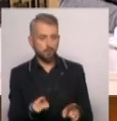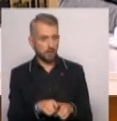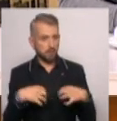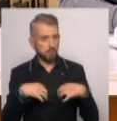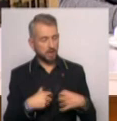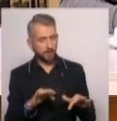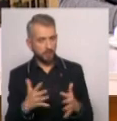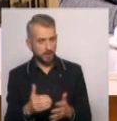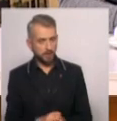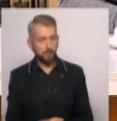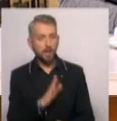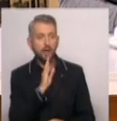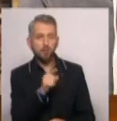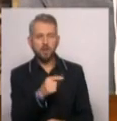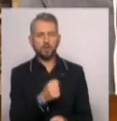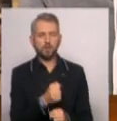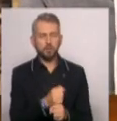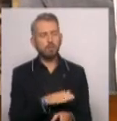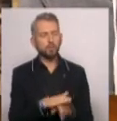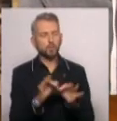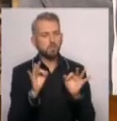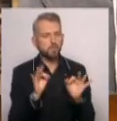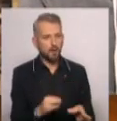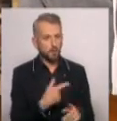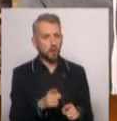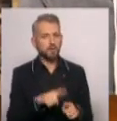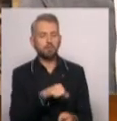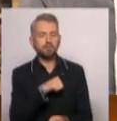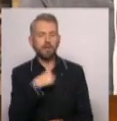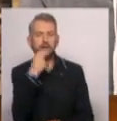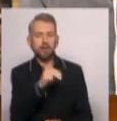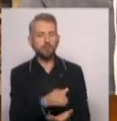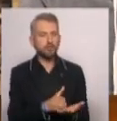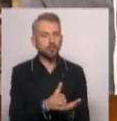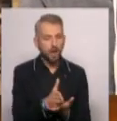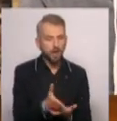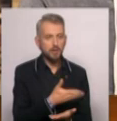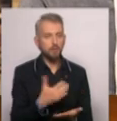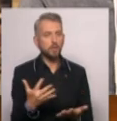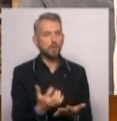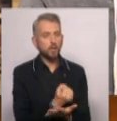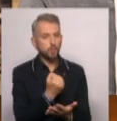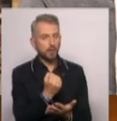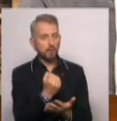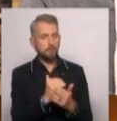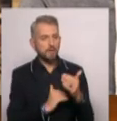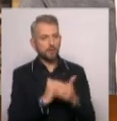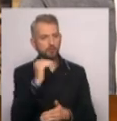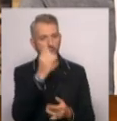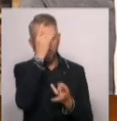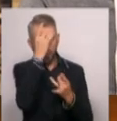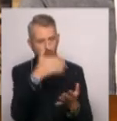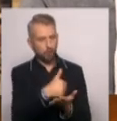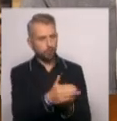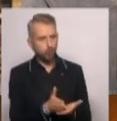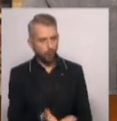випадки. Пані вчинила абсолютно вірно, і це найкращий шлях нам досягнути підвищення культури